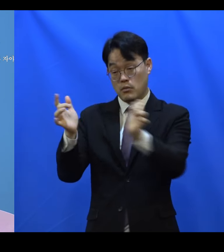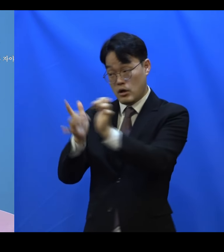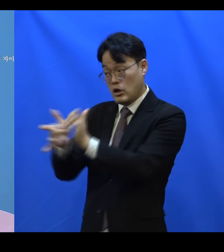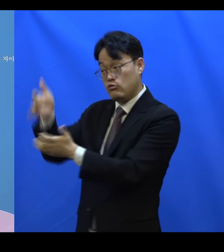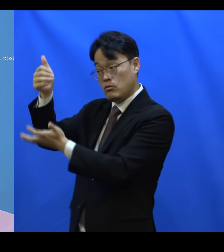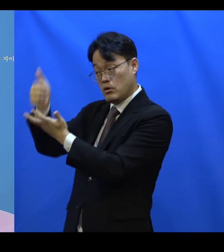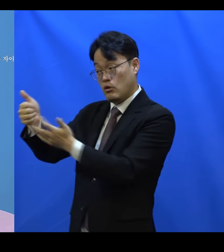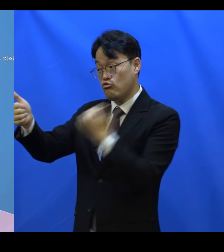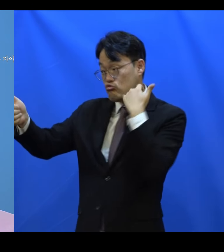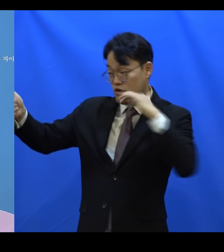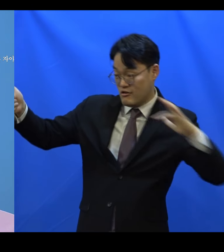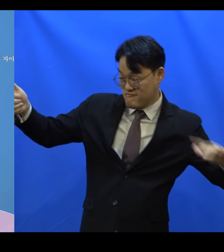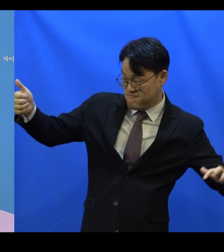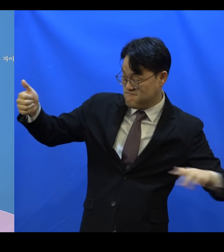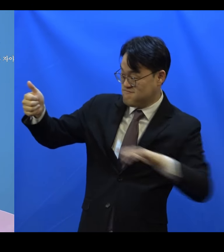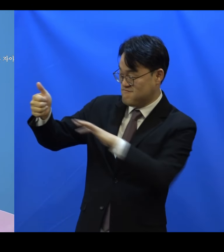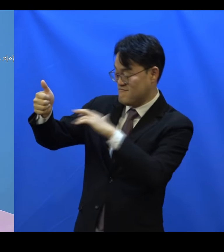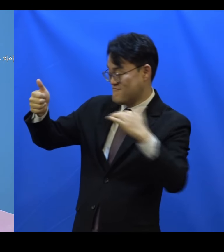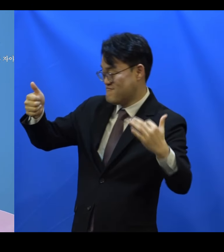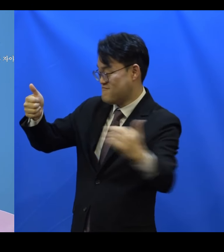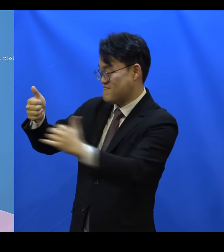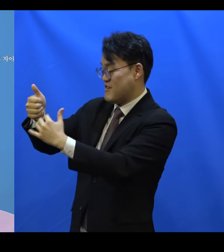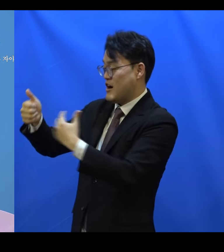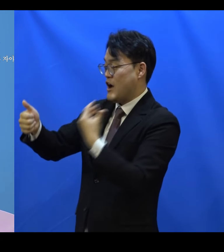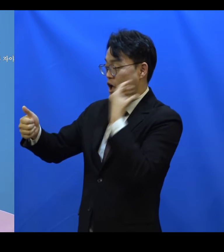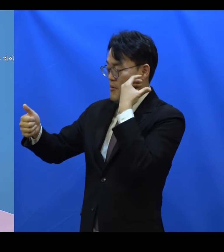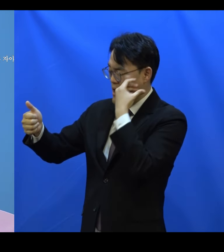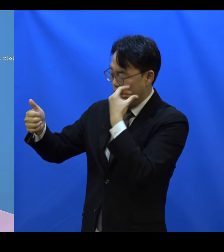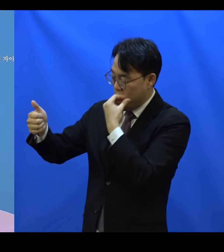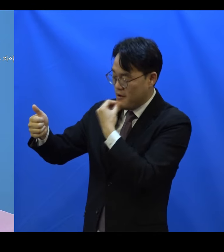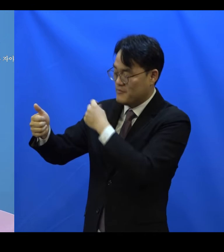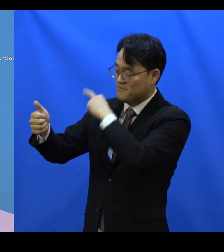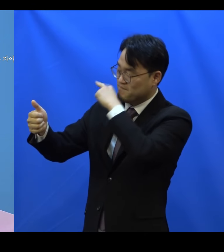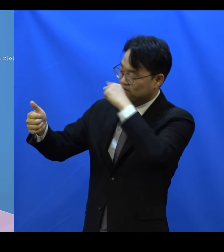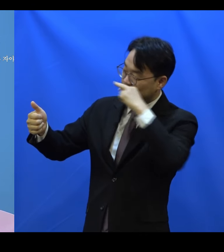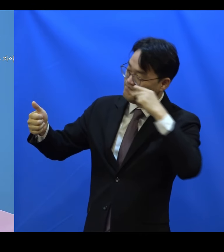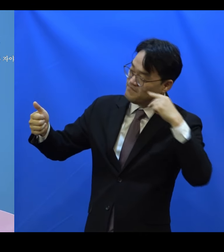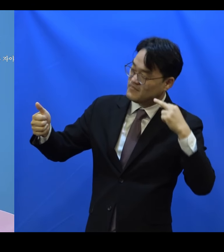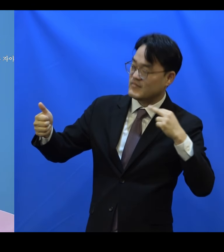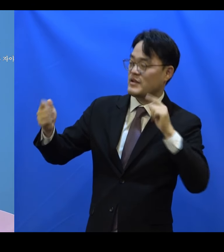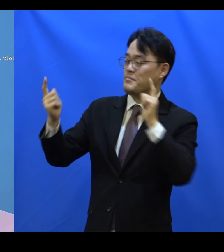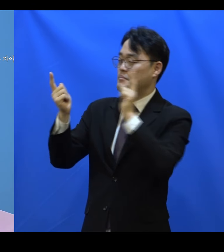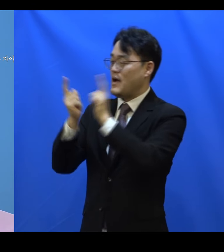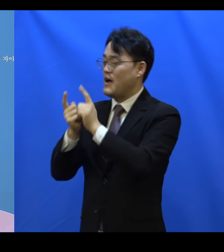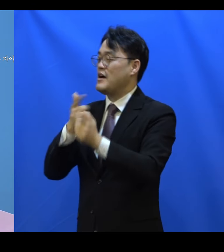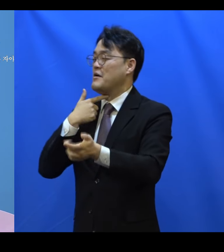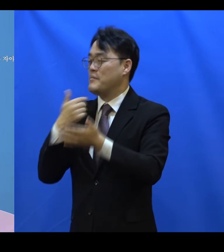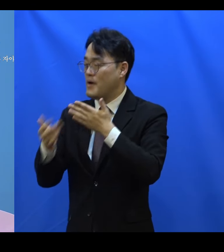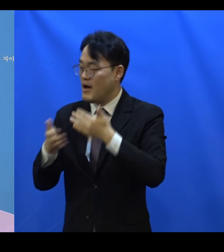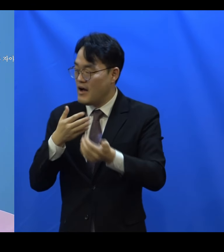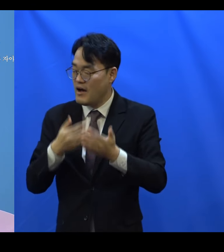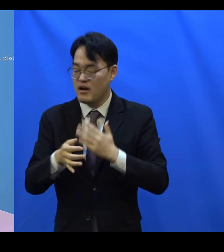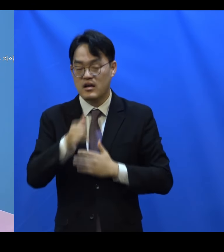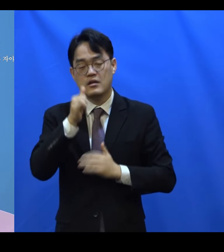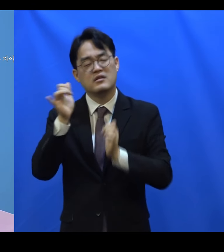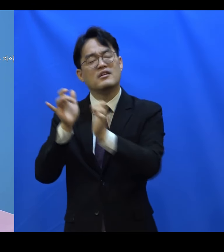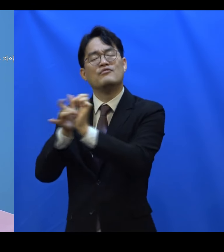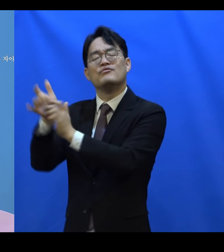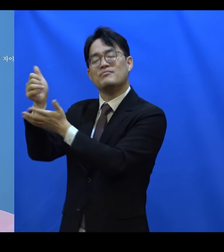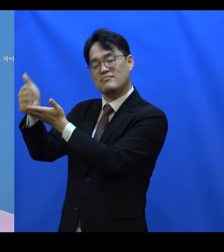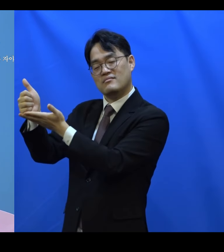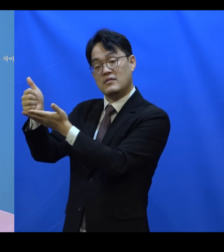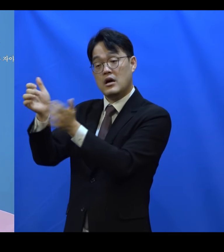자생하며 자라는 겁니다. 누구나 누리라는 겁니다. 그리스도가 그런 분입니다. 비밀리에 숨어 계신 분이 아니요,